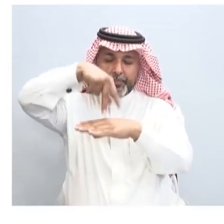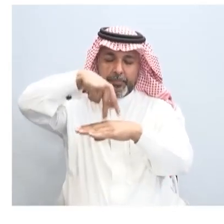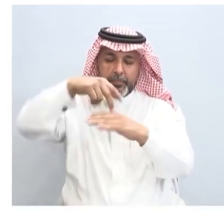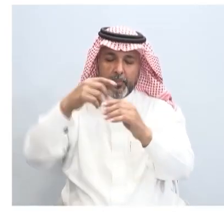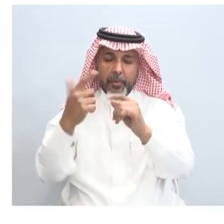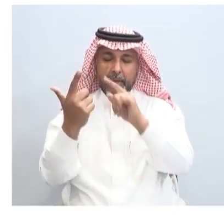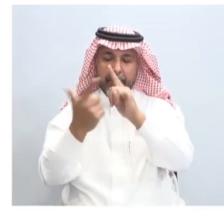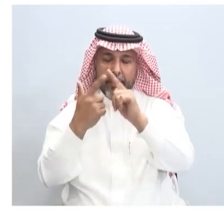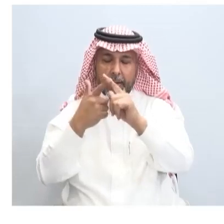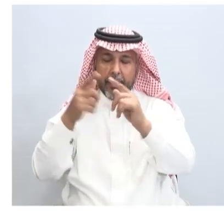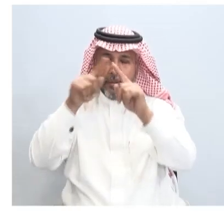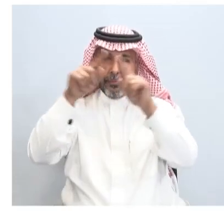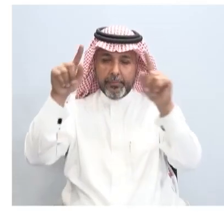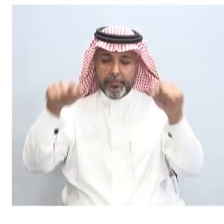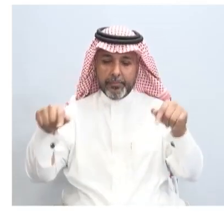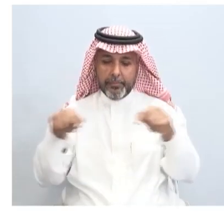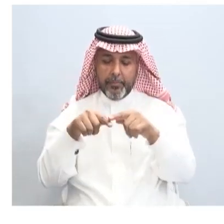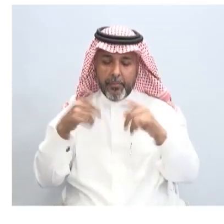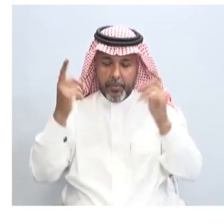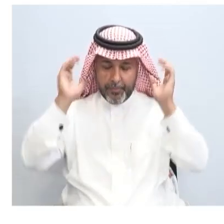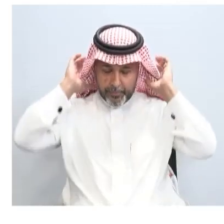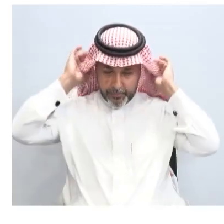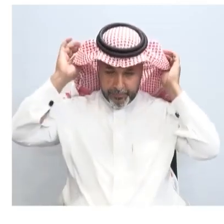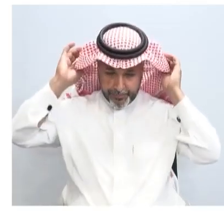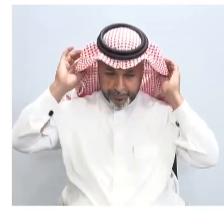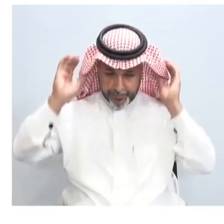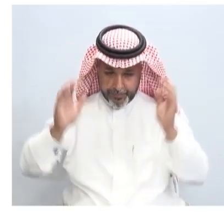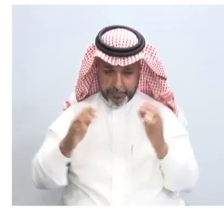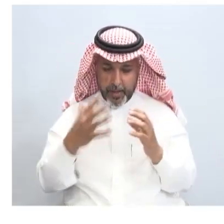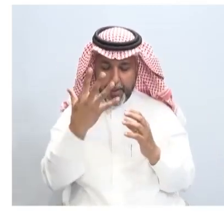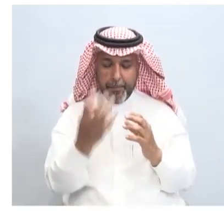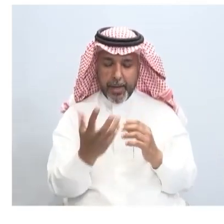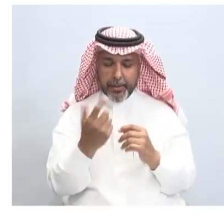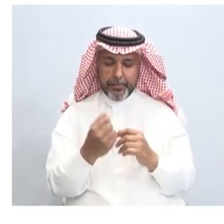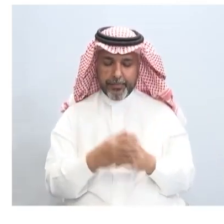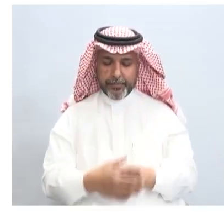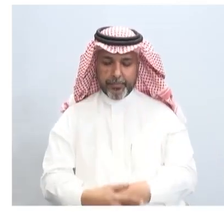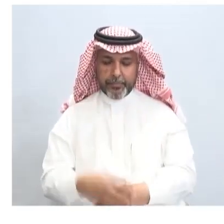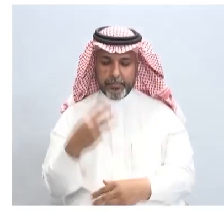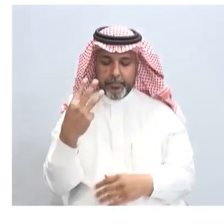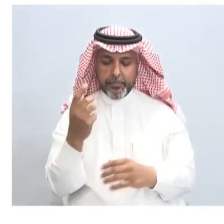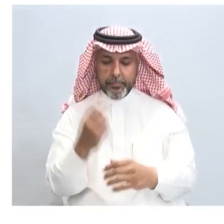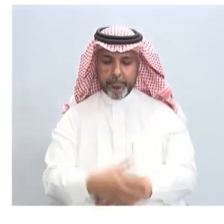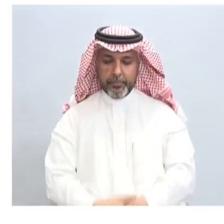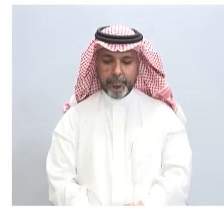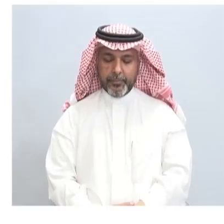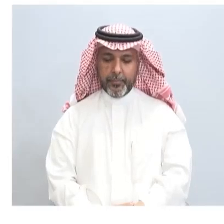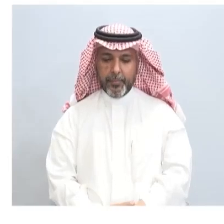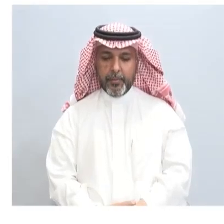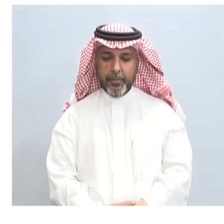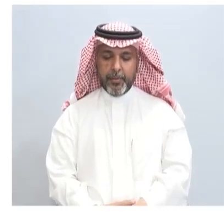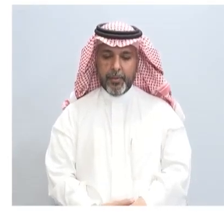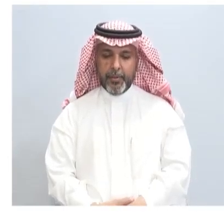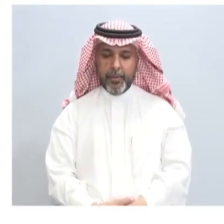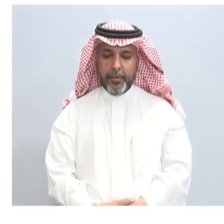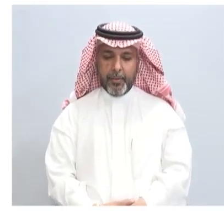حدد لي خيار واحد وحدد لي المربع طيب هنا كم باقيلي خيار يبقالك ثلاث خيارات وهنا يبقى لي خيارين وهنا يبقى